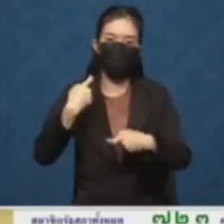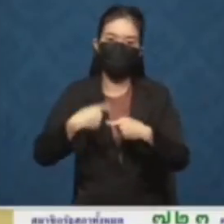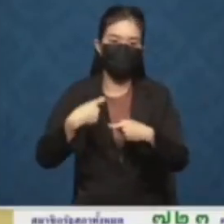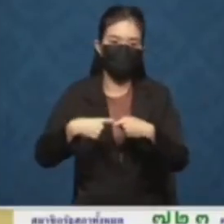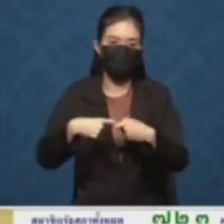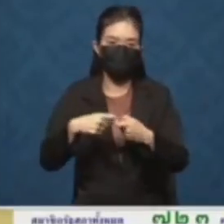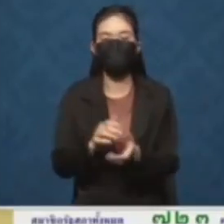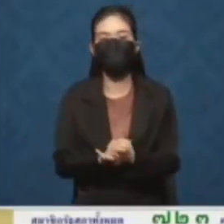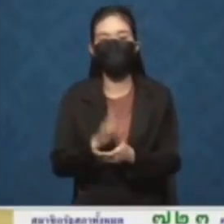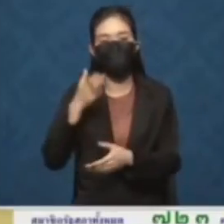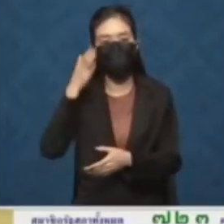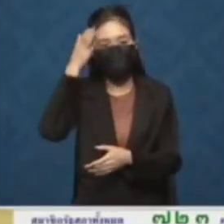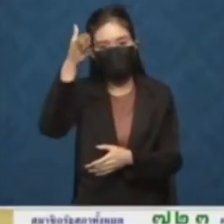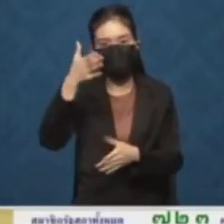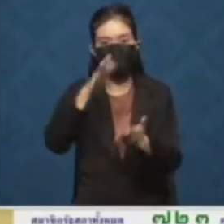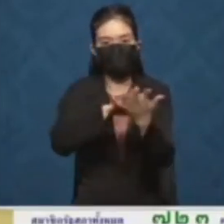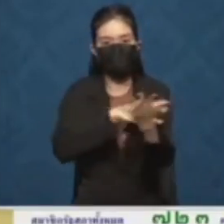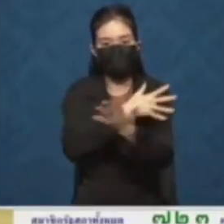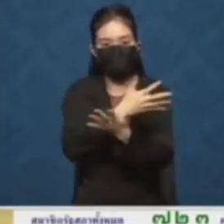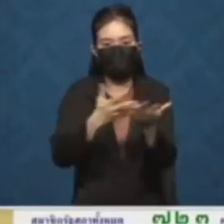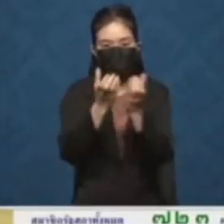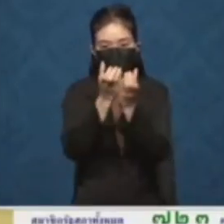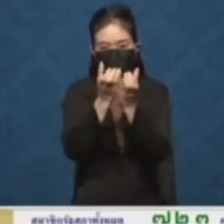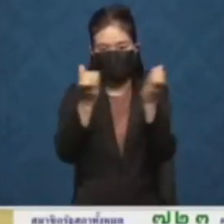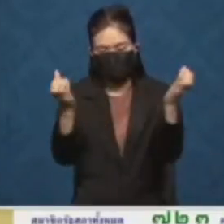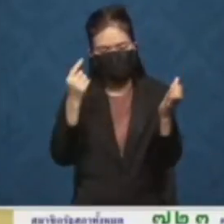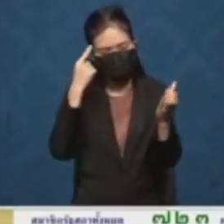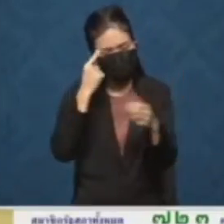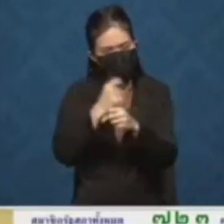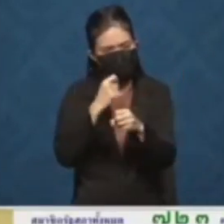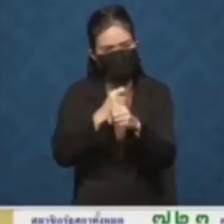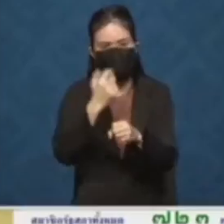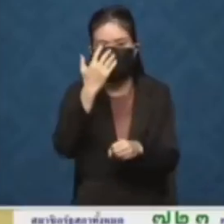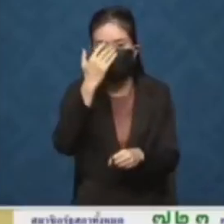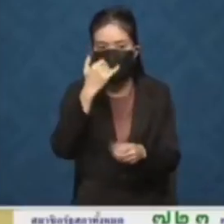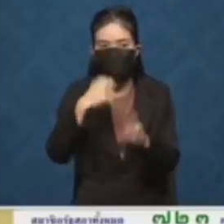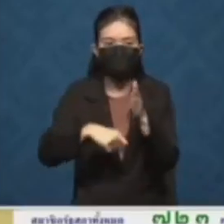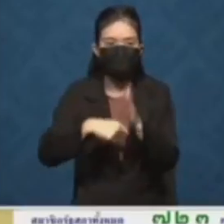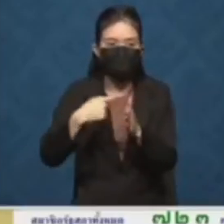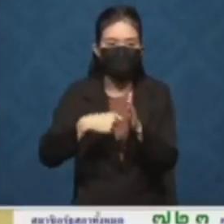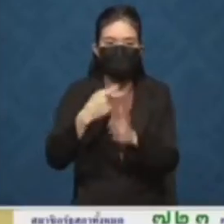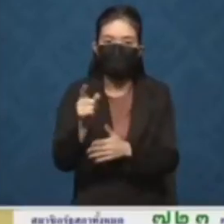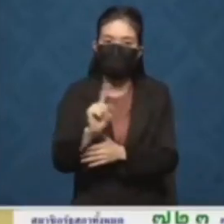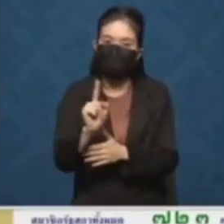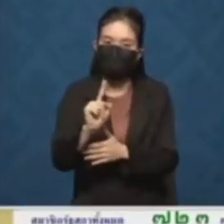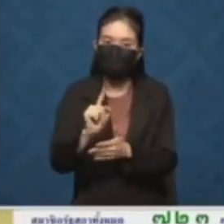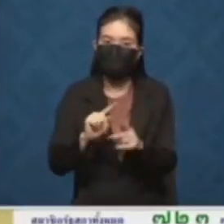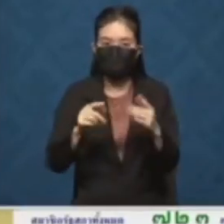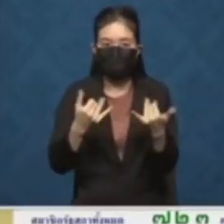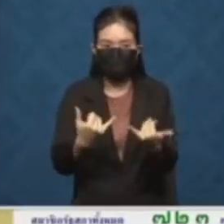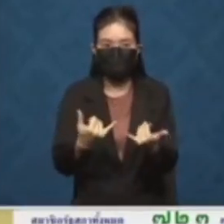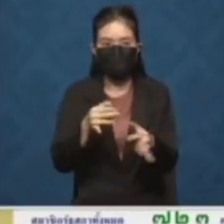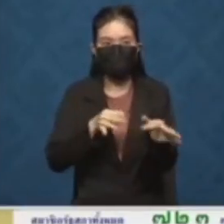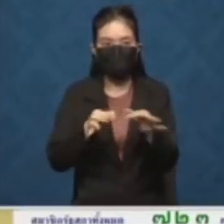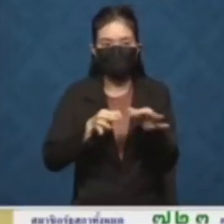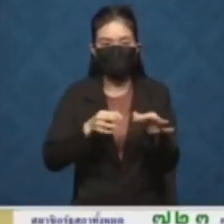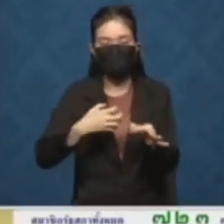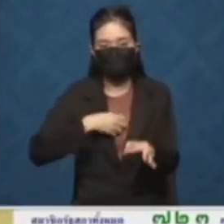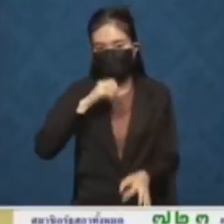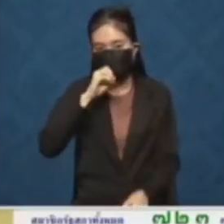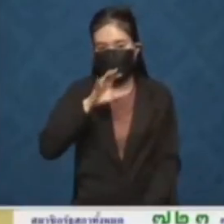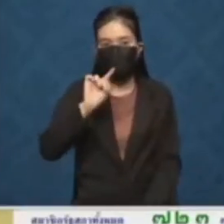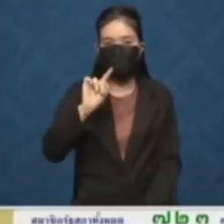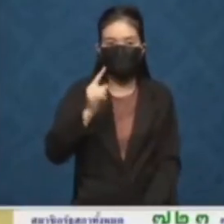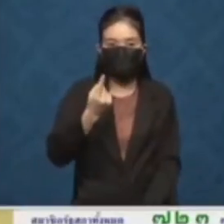สุท้ายแล้วแผนเห่านี้ มมไทำไมสมาชิหลทานได้ชี้แจงไปในเรื่องนี้แล้แต hammeringนนามคว่